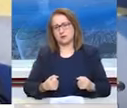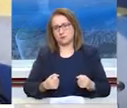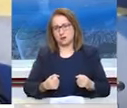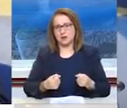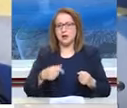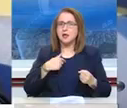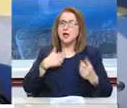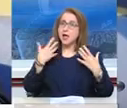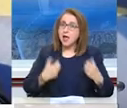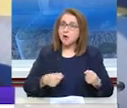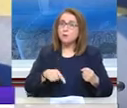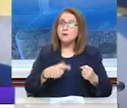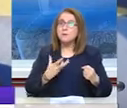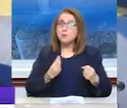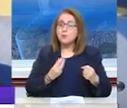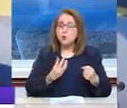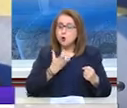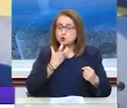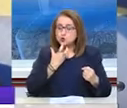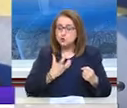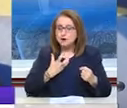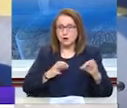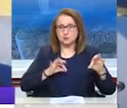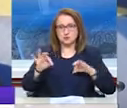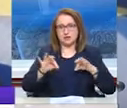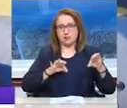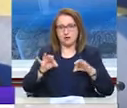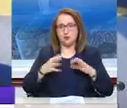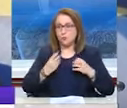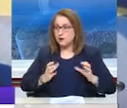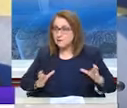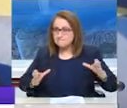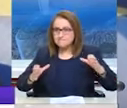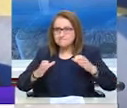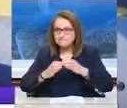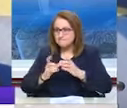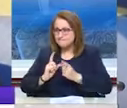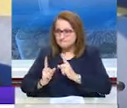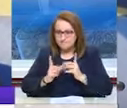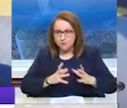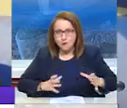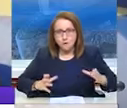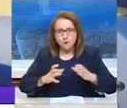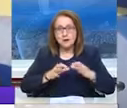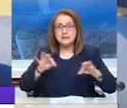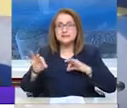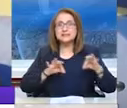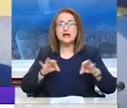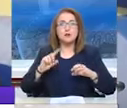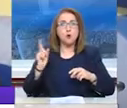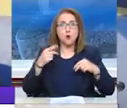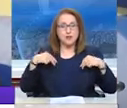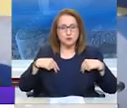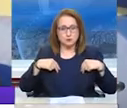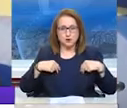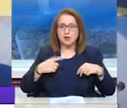σοβαρό, συνεκτικό, δυναμικό σχέδιο. Ανακουφίζουμε εργαζόμενους και εργοδότες από